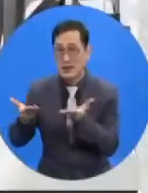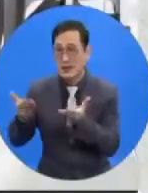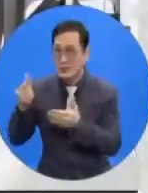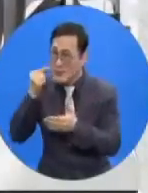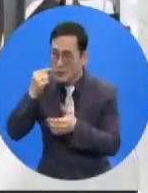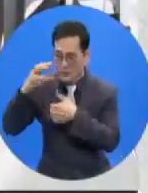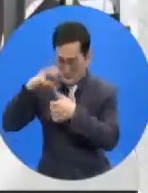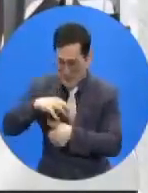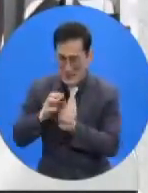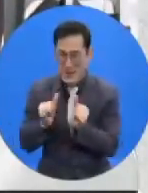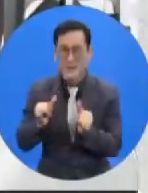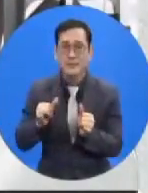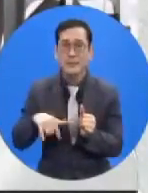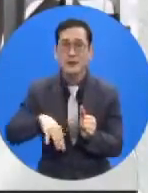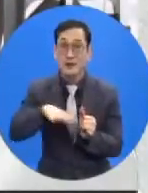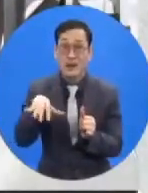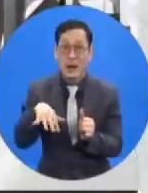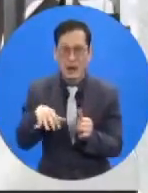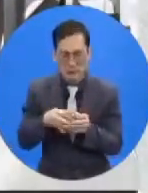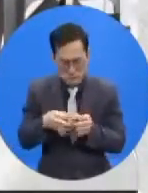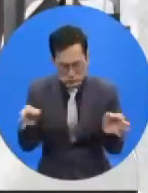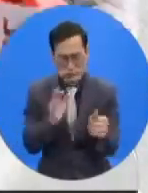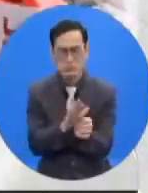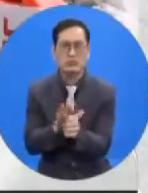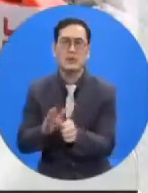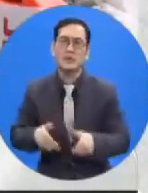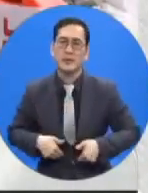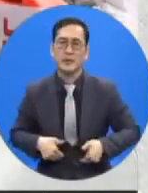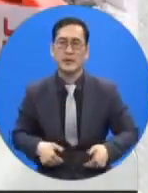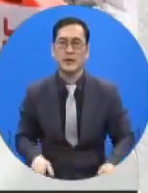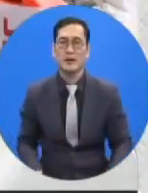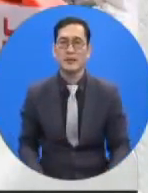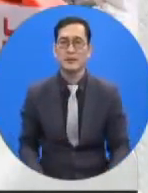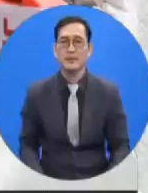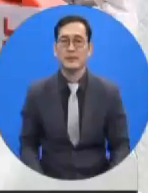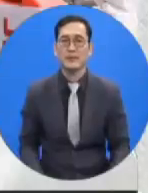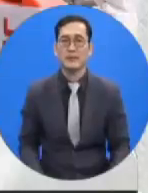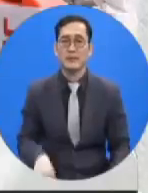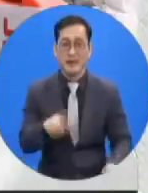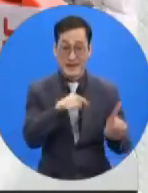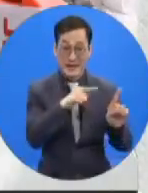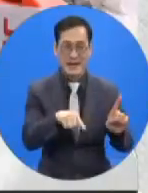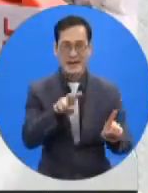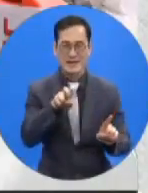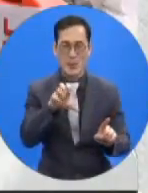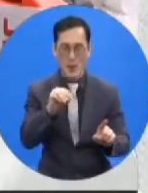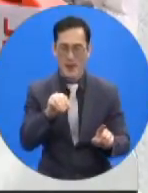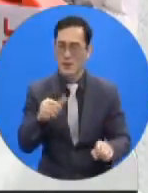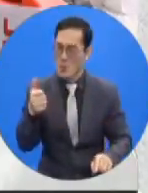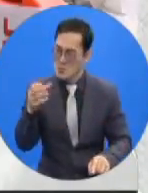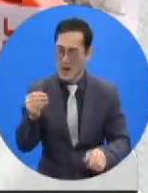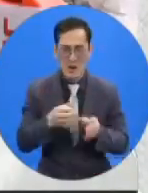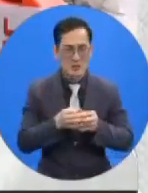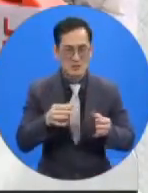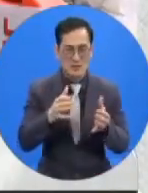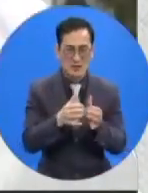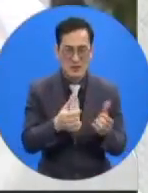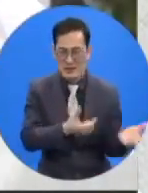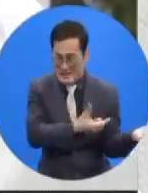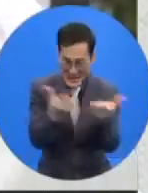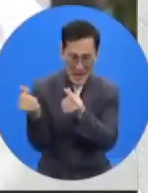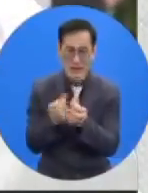우리 경제가 크게 무너질 가능성이 굉장히 높거든요. 그래서 뭐 1인당 25만 원 이렇게 50만 원 주는 게